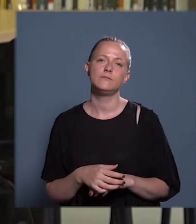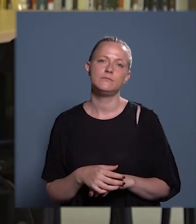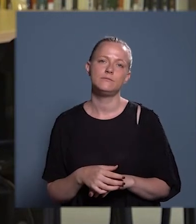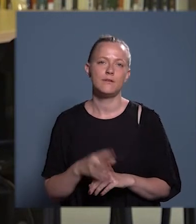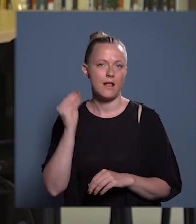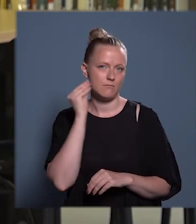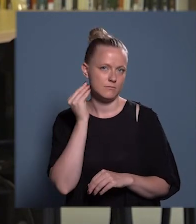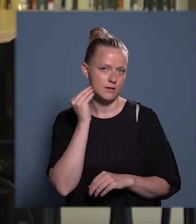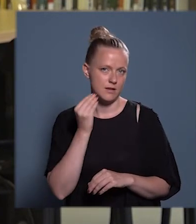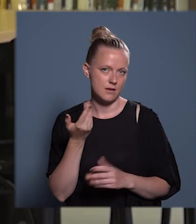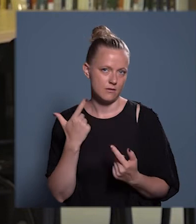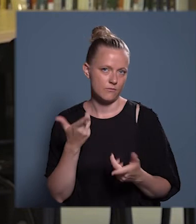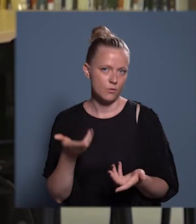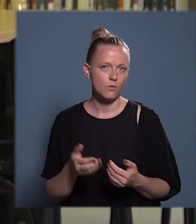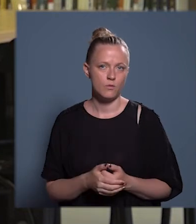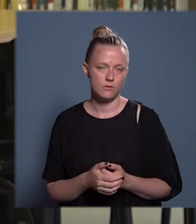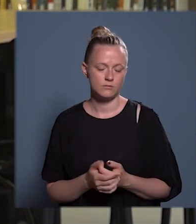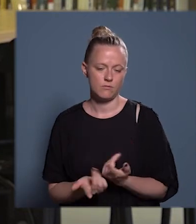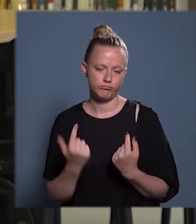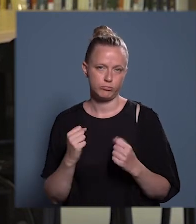emlék nyomán